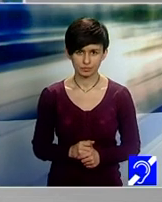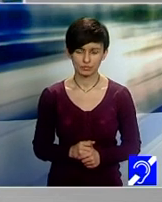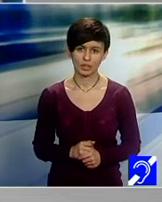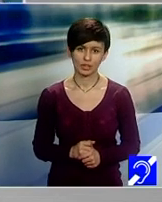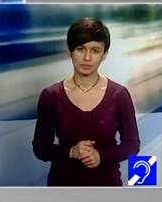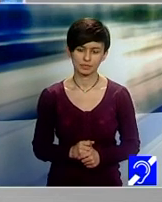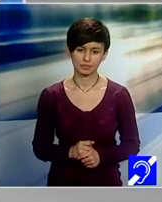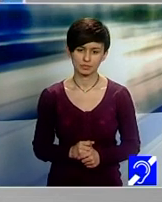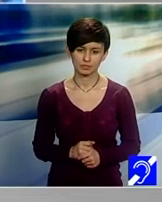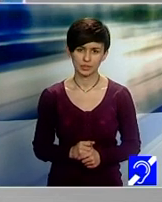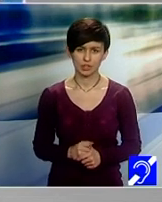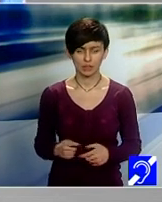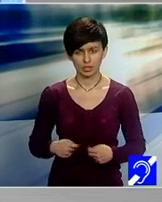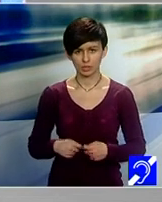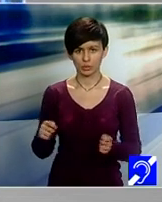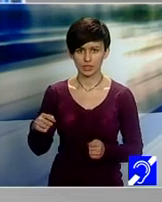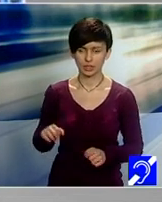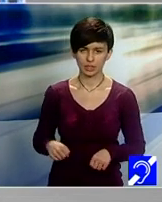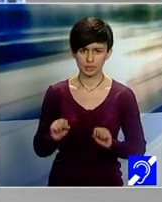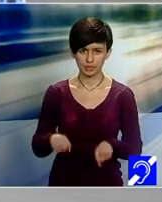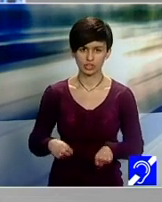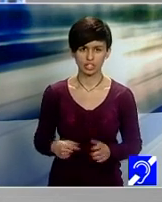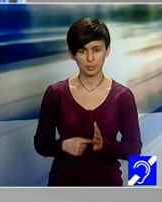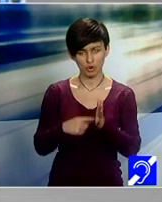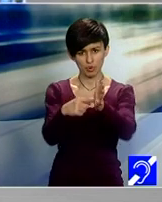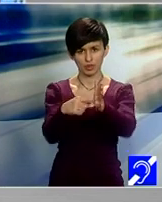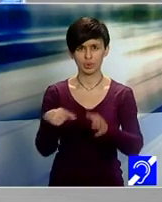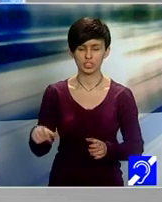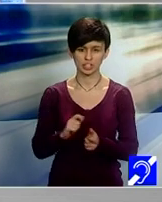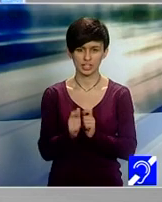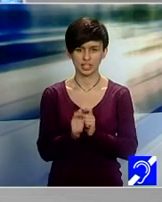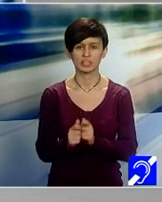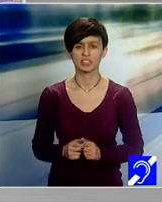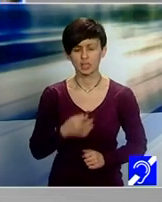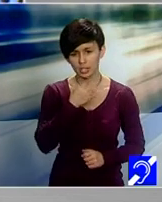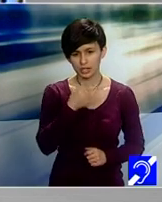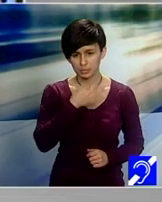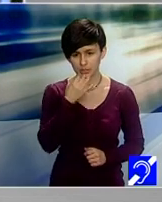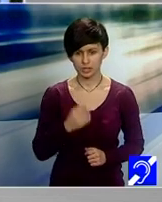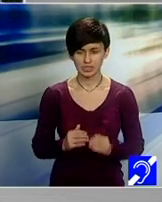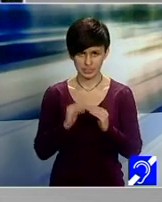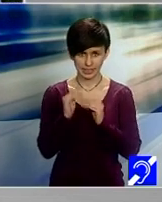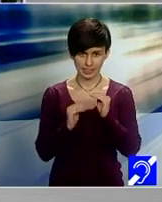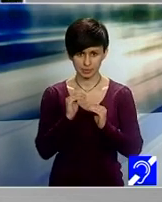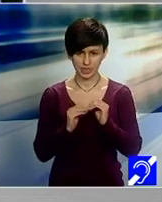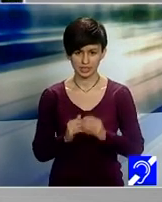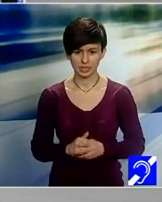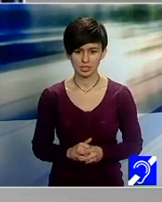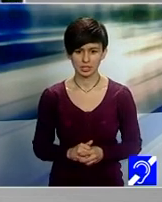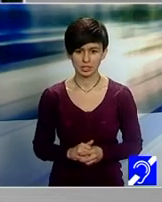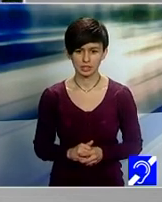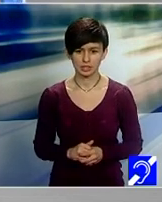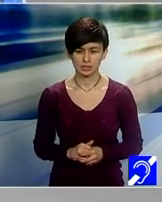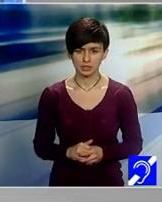băncile promovau aceste credite, susținând că sunt cele mai echilibrate. Și în condițiile în